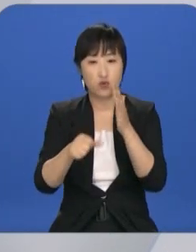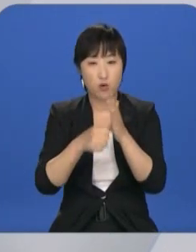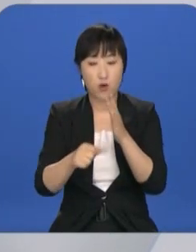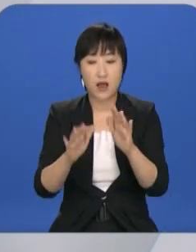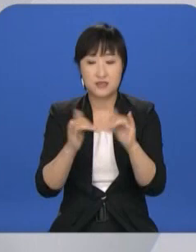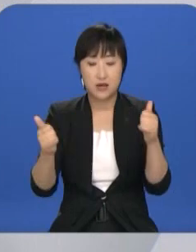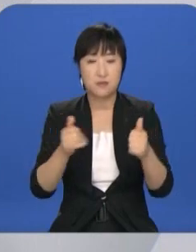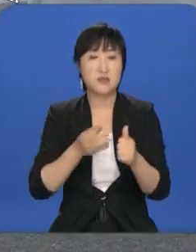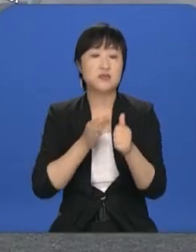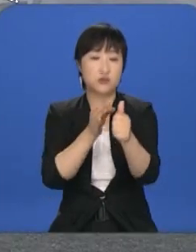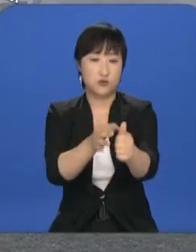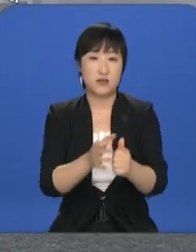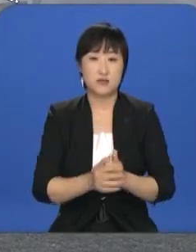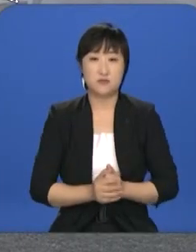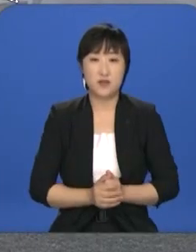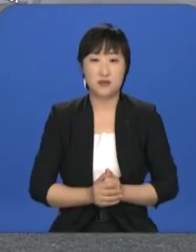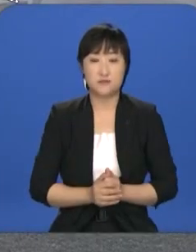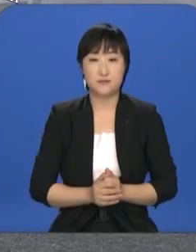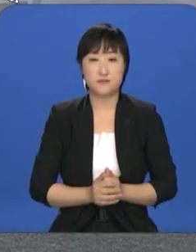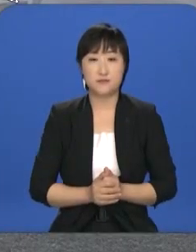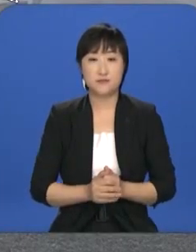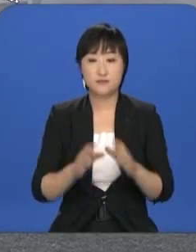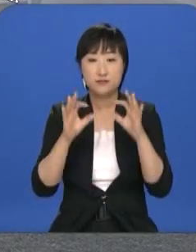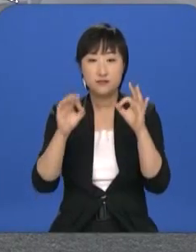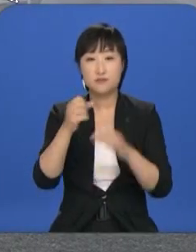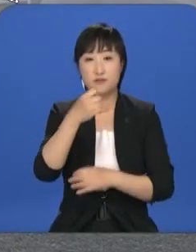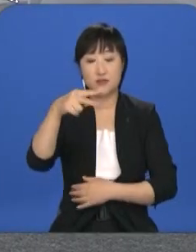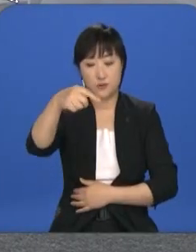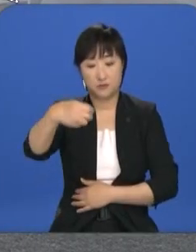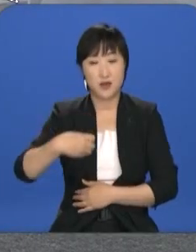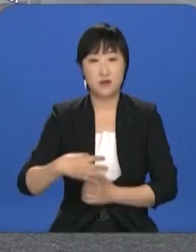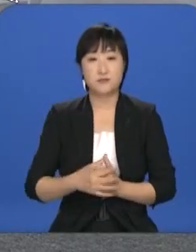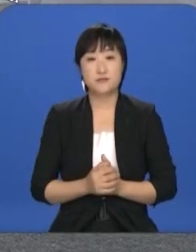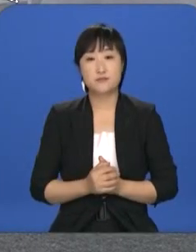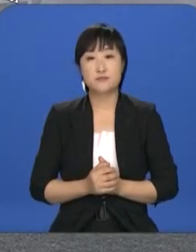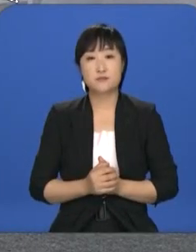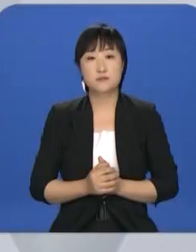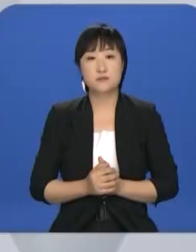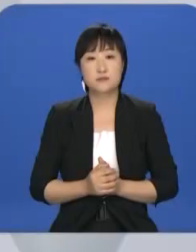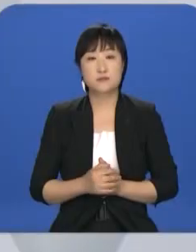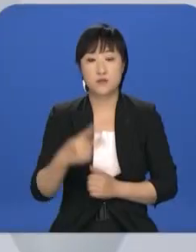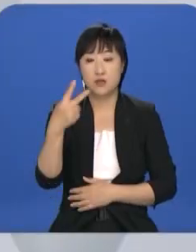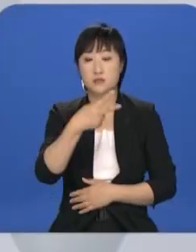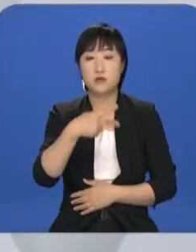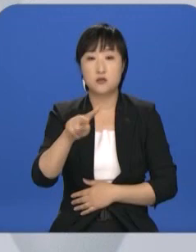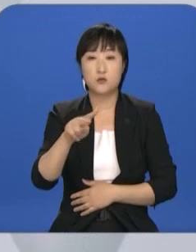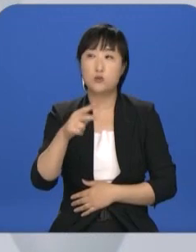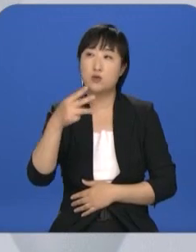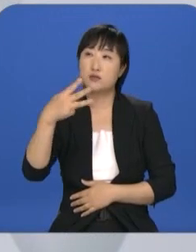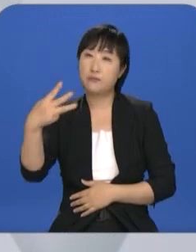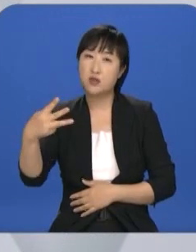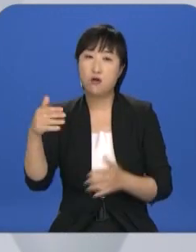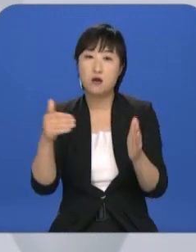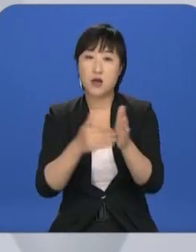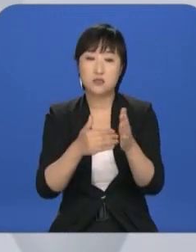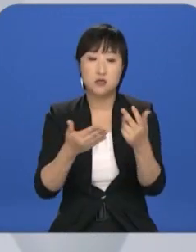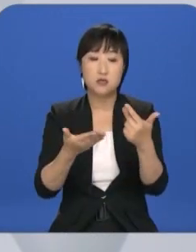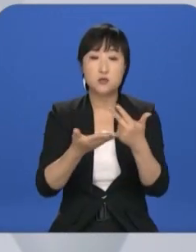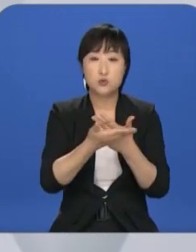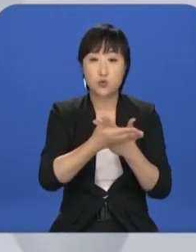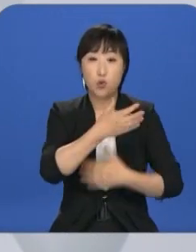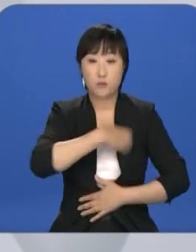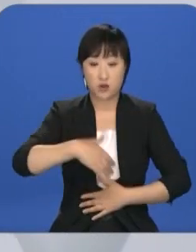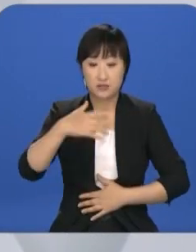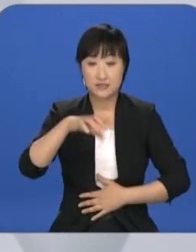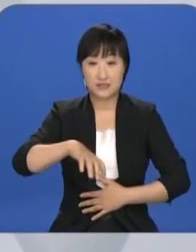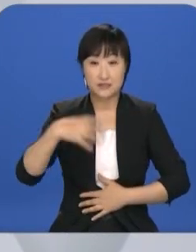인력을 지원하겠습니다. 네, 다음으로 김희수 후보 답변하시기 바랍니다. 1분 드립니다. 2002년도부터 2003년도까지 조도